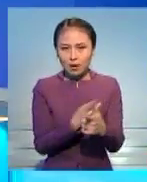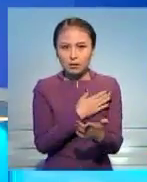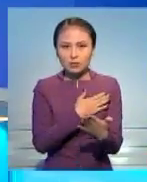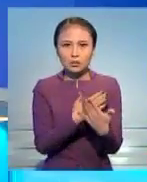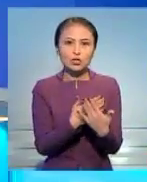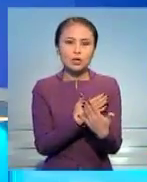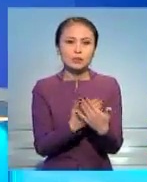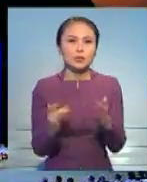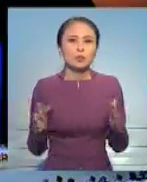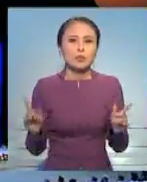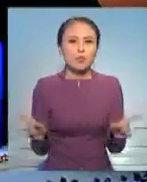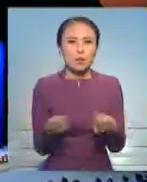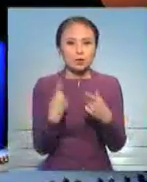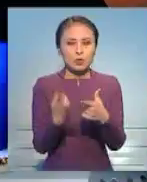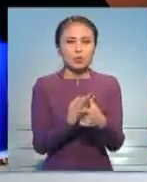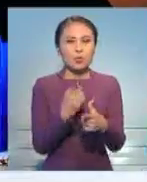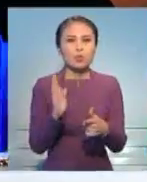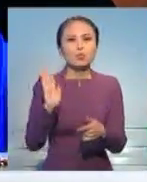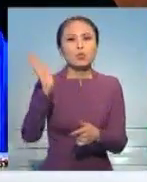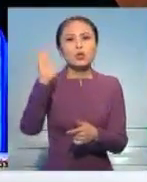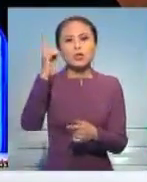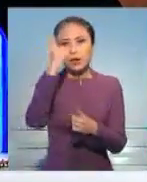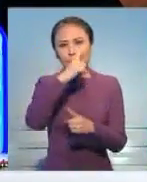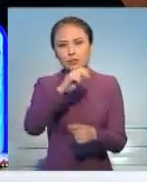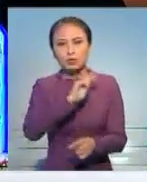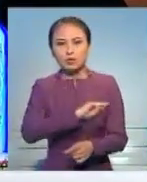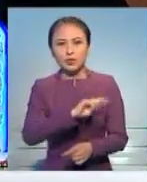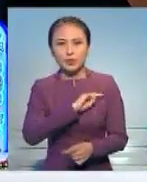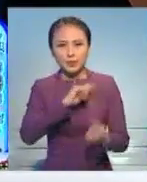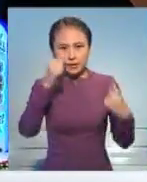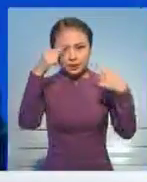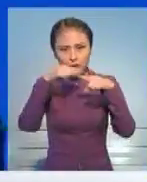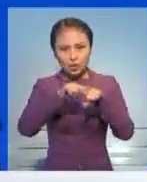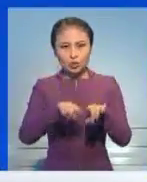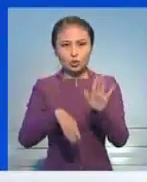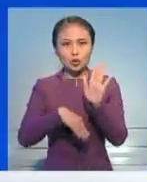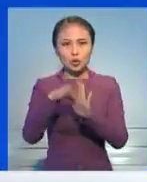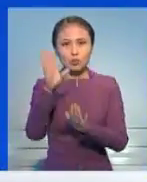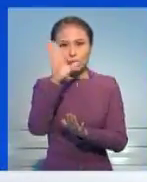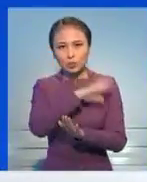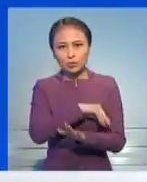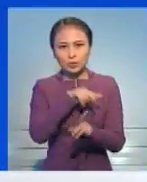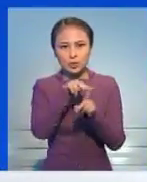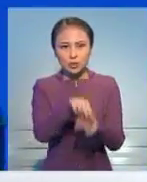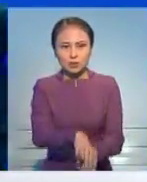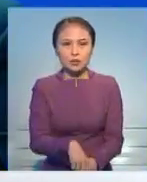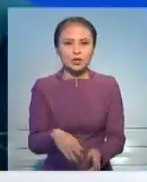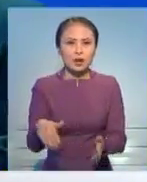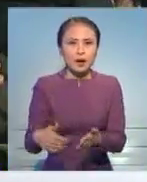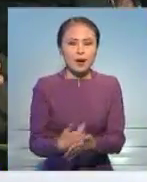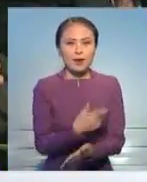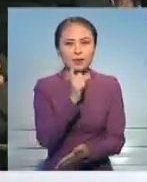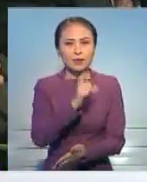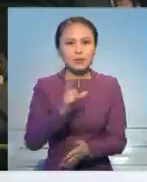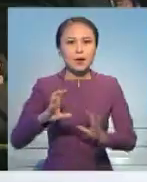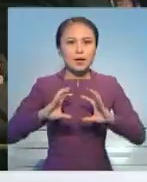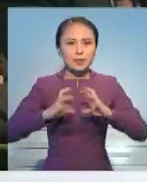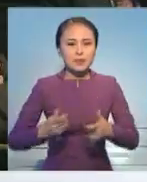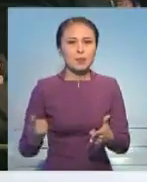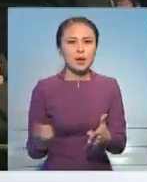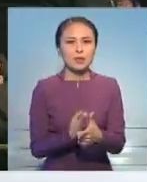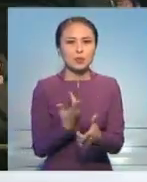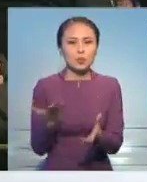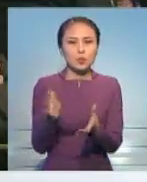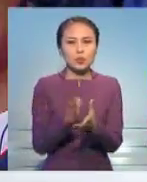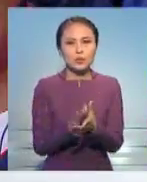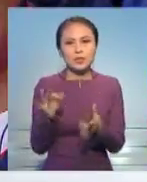технологиялар қарқынды дамы жатыр. Сондықтан болашақта адам атқаратын қызмет түрлері техникаға жүктелуі мүмкін. Осы және жаңа адам